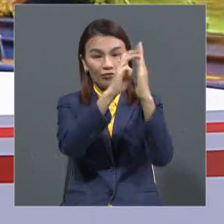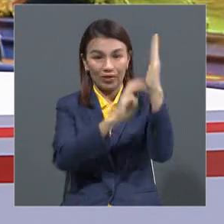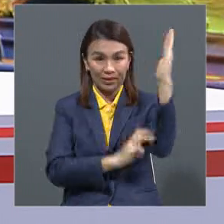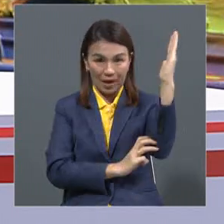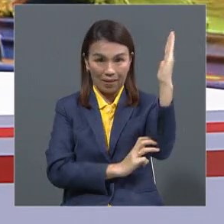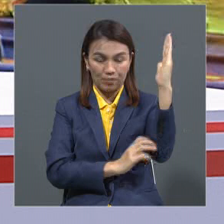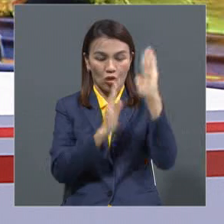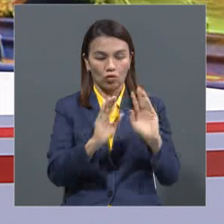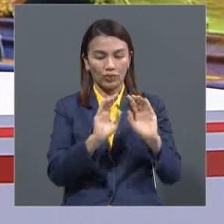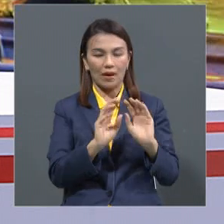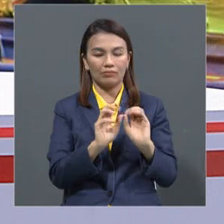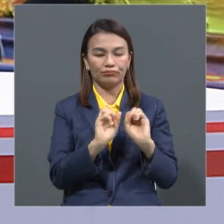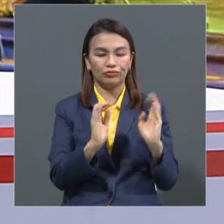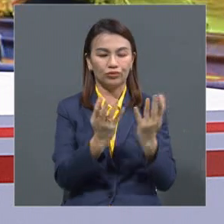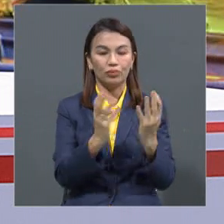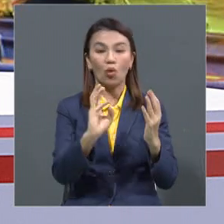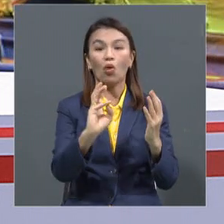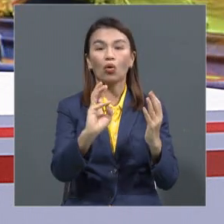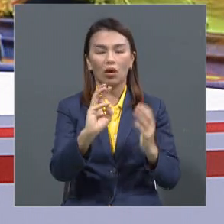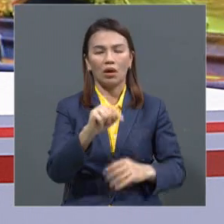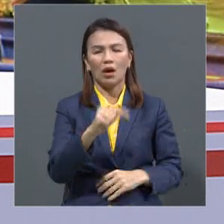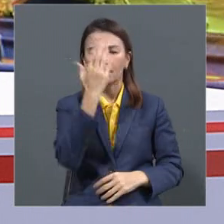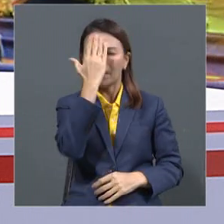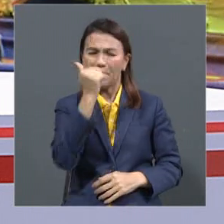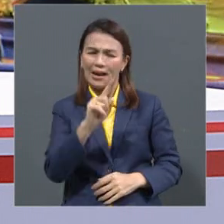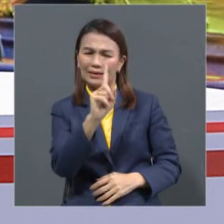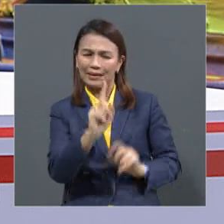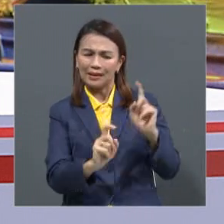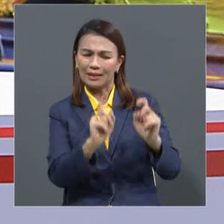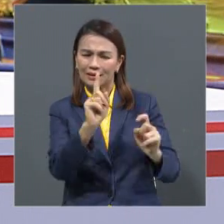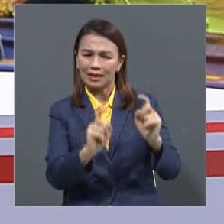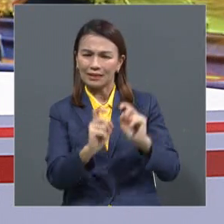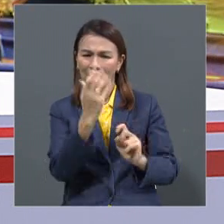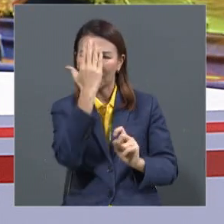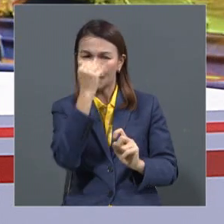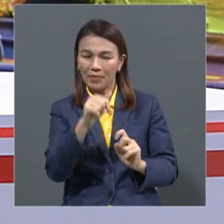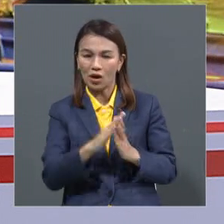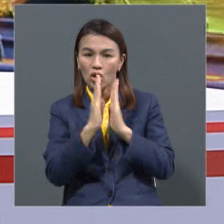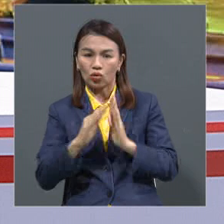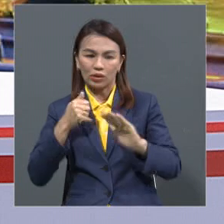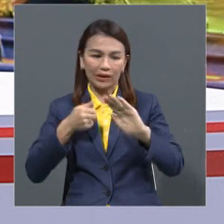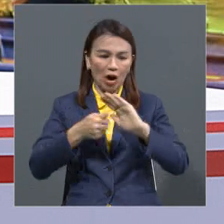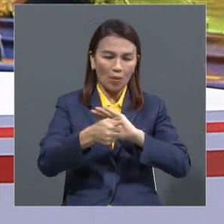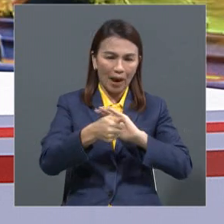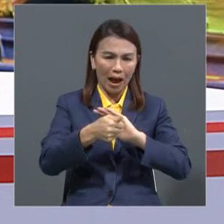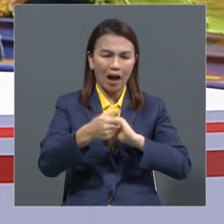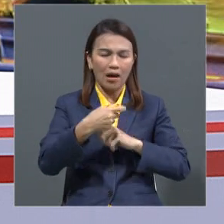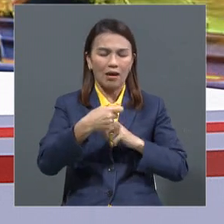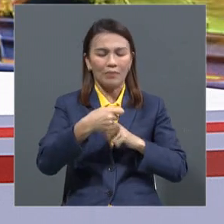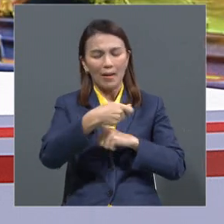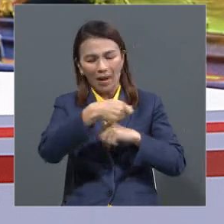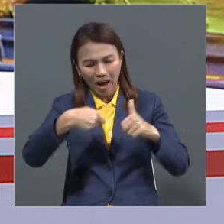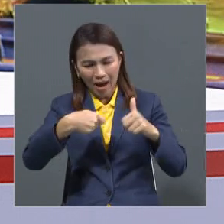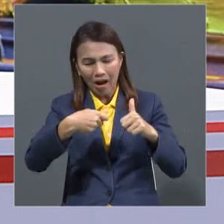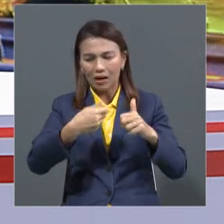ตอนแรกเนี่ยเนี่ยหลายๆคนก็ยังงงกันอยู่ว่าเอ๊ะตกลงมันจะยังไงตอนแรกก็ยังคิดไปว่าจะมีคนเข้ามาทำอะไรแล้วก็หลบหนีออกไปใช่มั้ยฮเพราะ